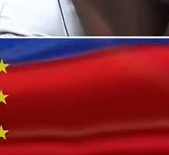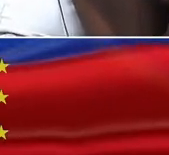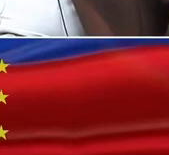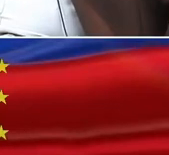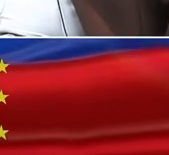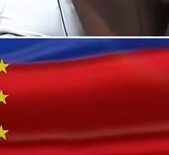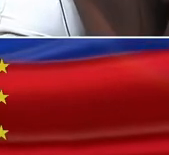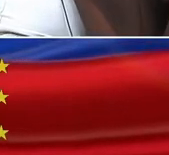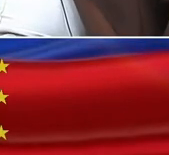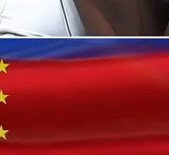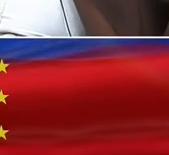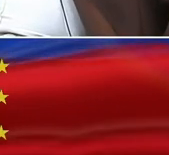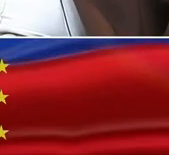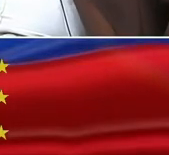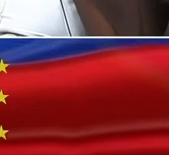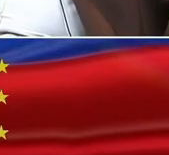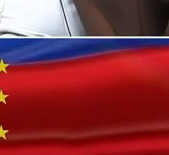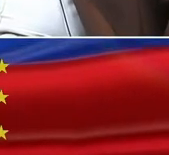K-12 program.